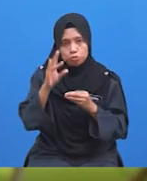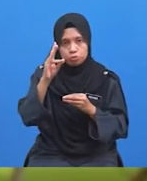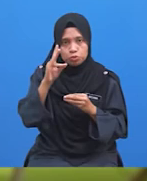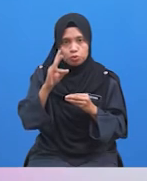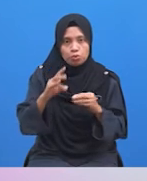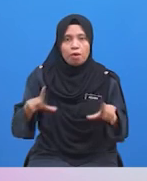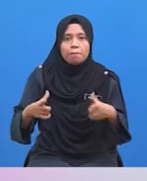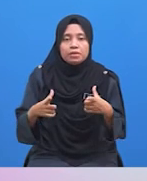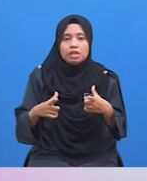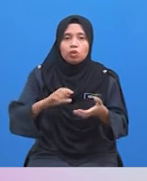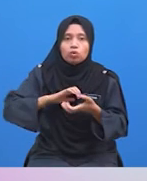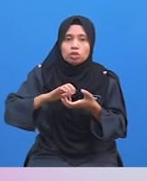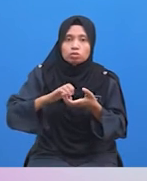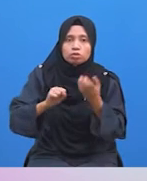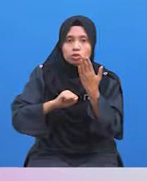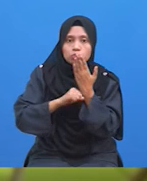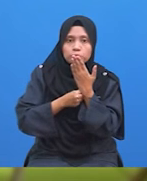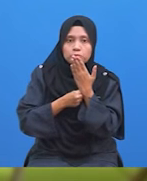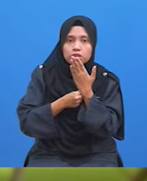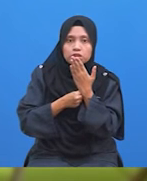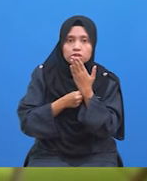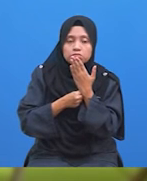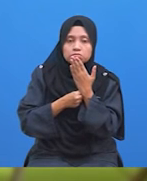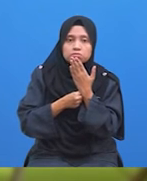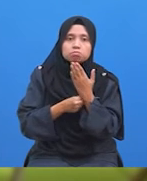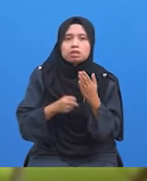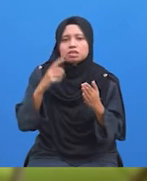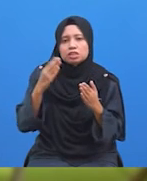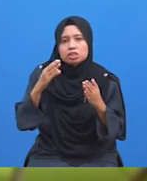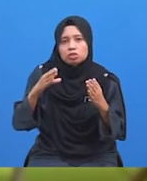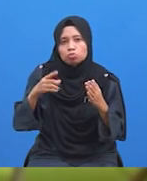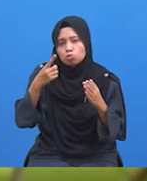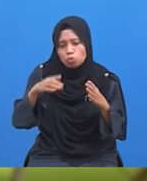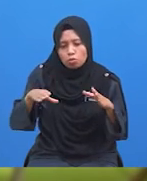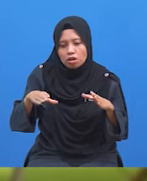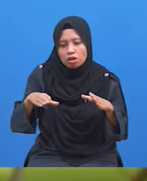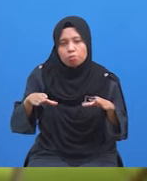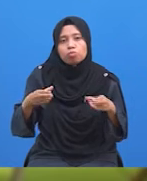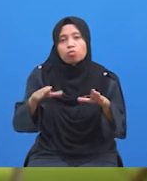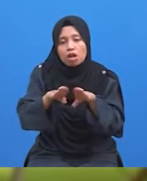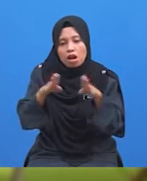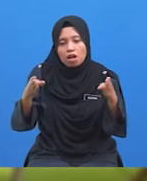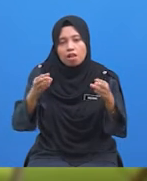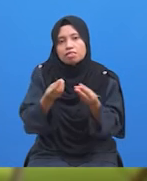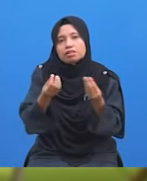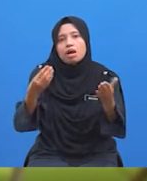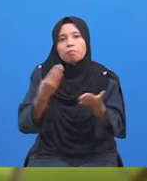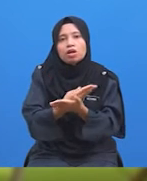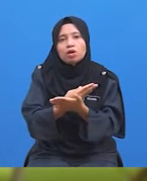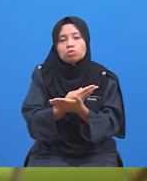beulaku kerusakan sumber penerokaan tanah untuk pembinaan kawasan perumahan